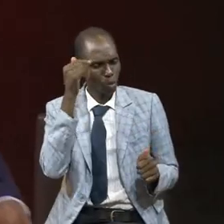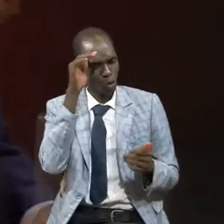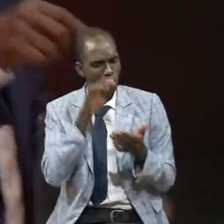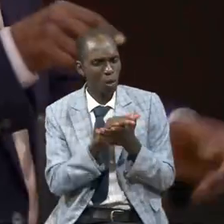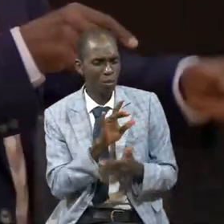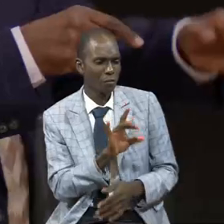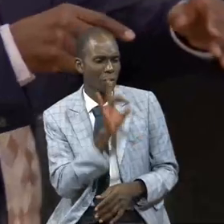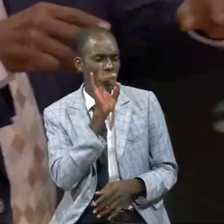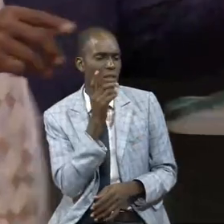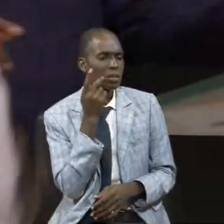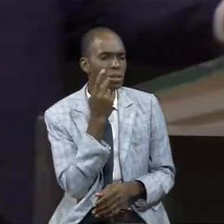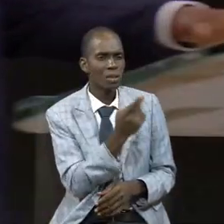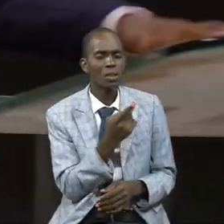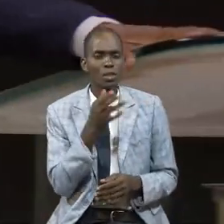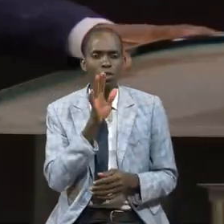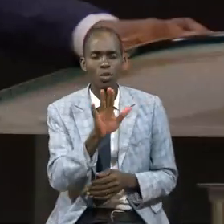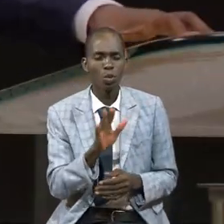dévoué, ferme,